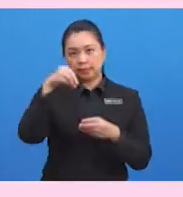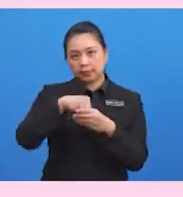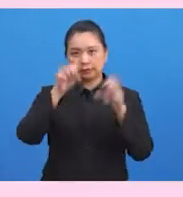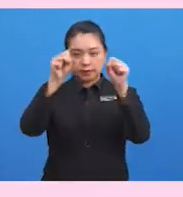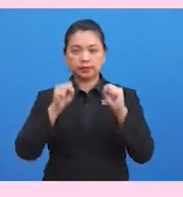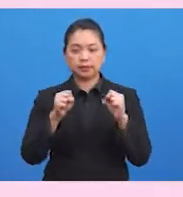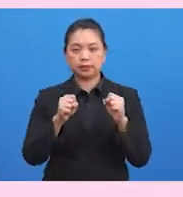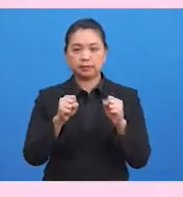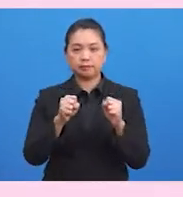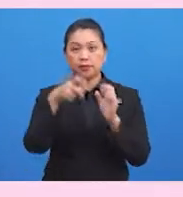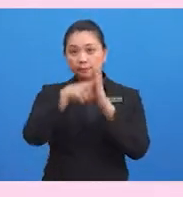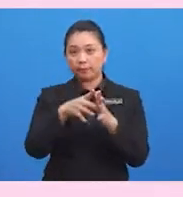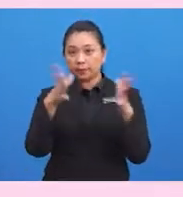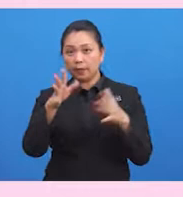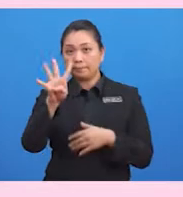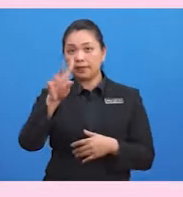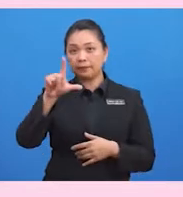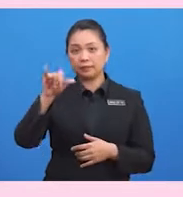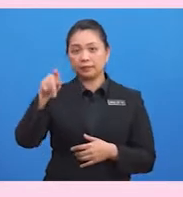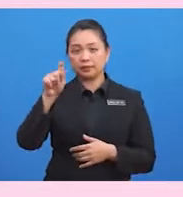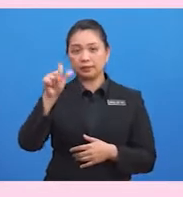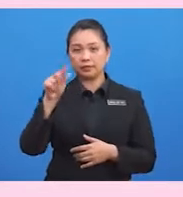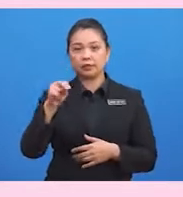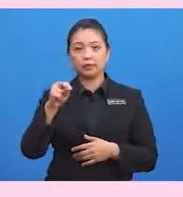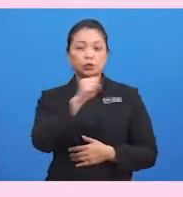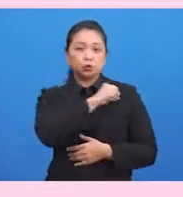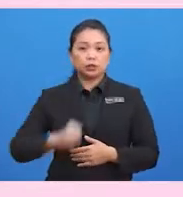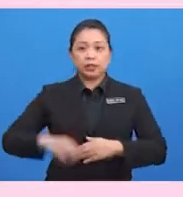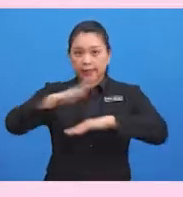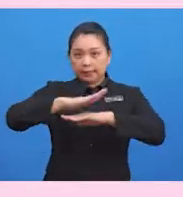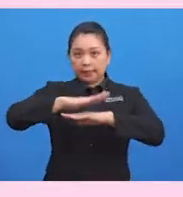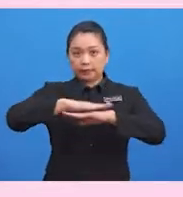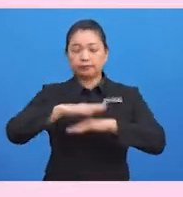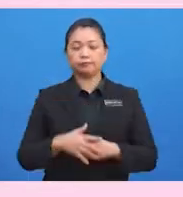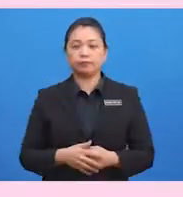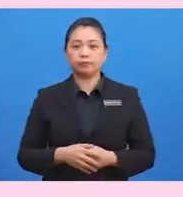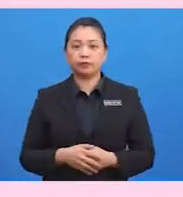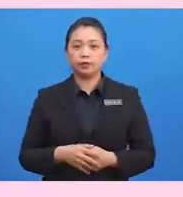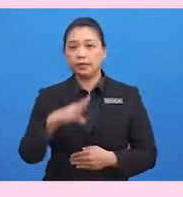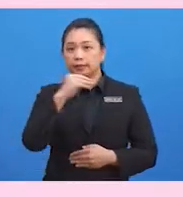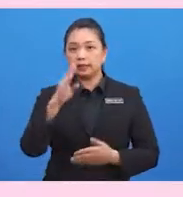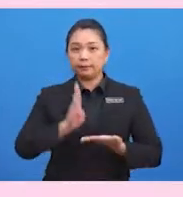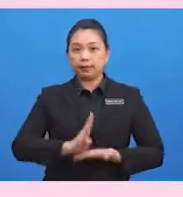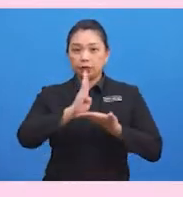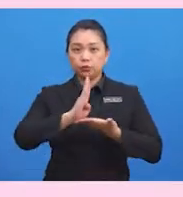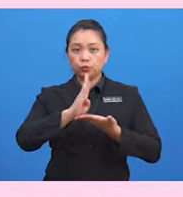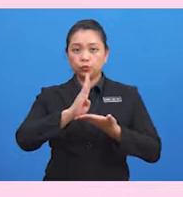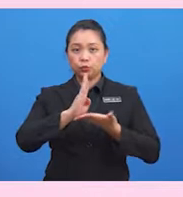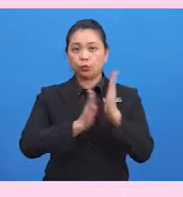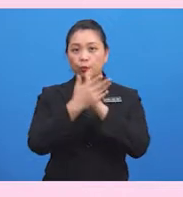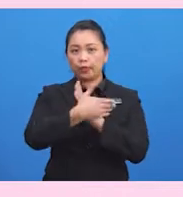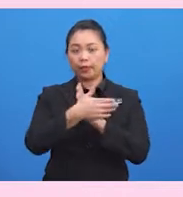dalam sistem pembesar 4 lipatan Sultan berada dipuncak bertakbiran dan dibantu oleh